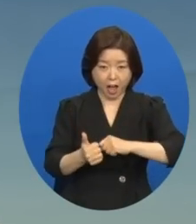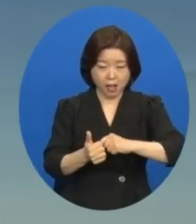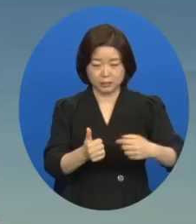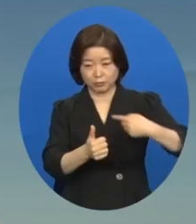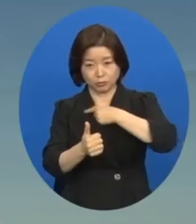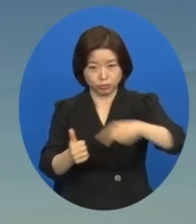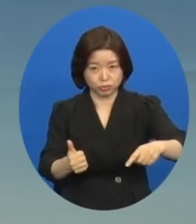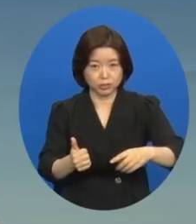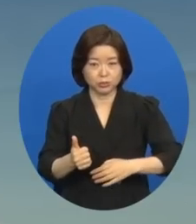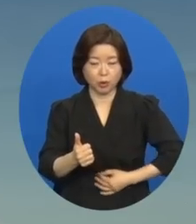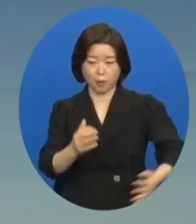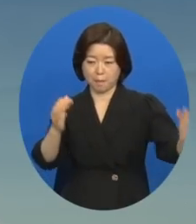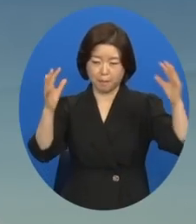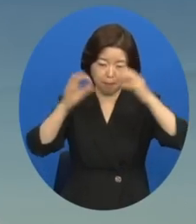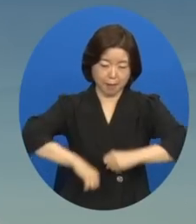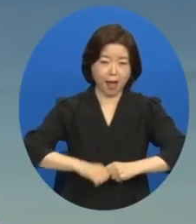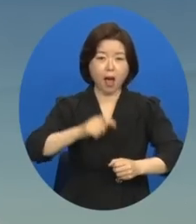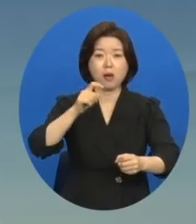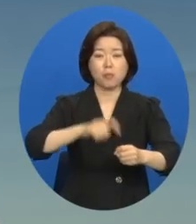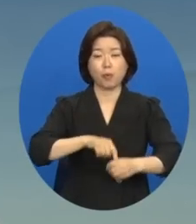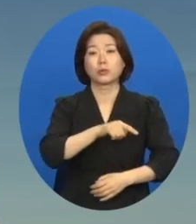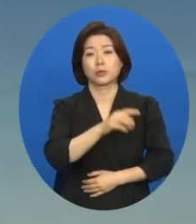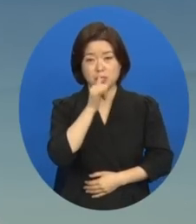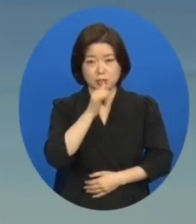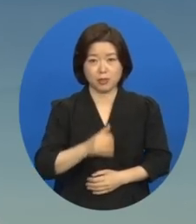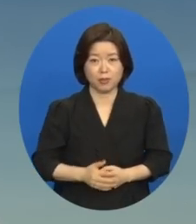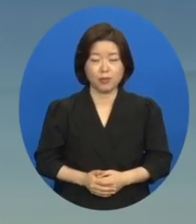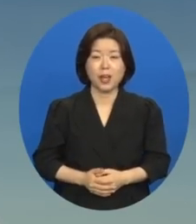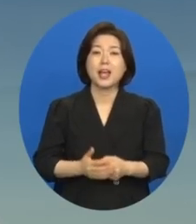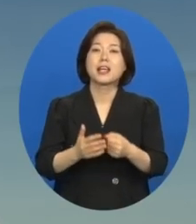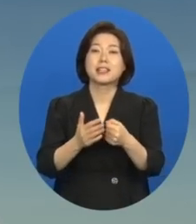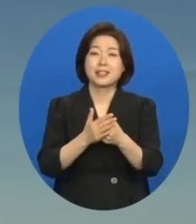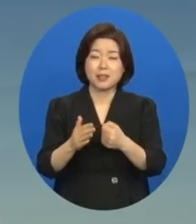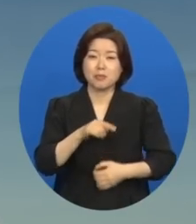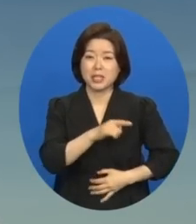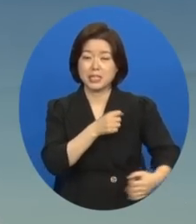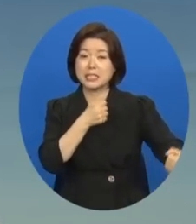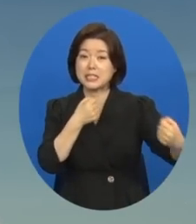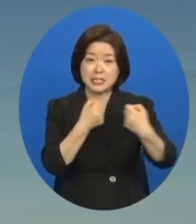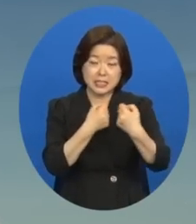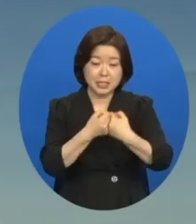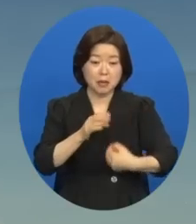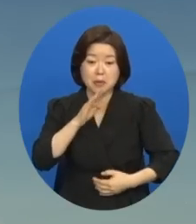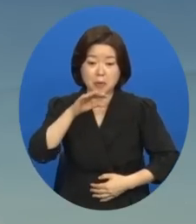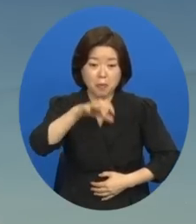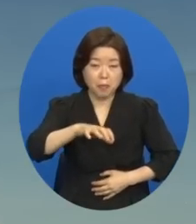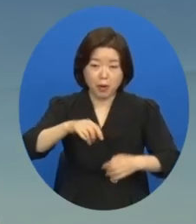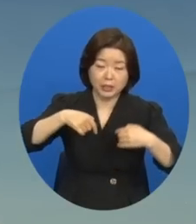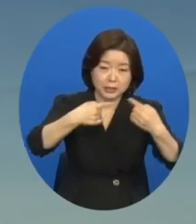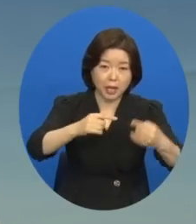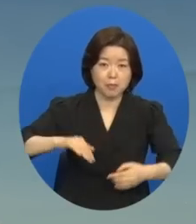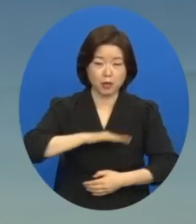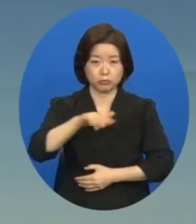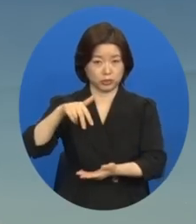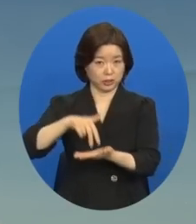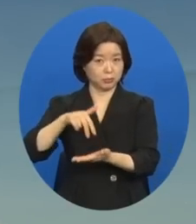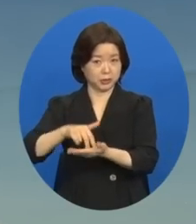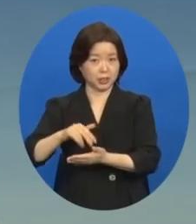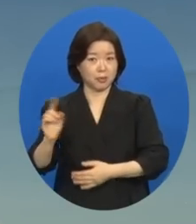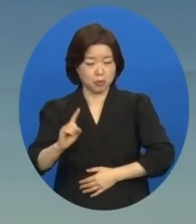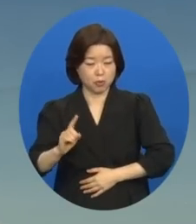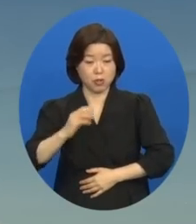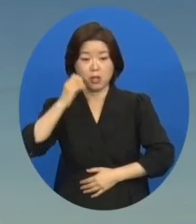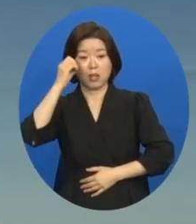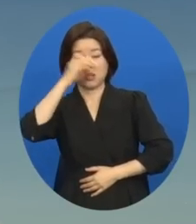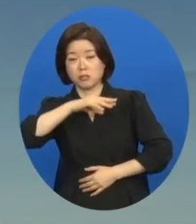죽이고 파괴하기를 원해요. 그러니 이 싸움의 현장에 나가는 우리들의 입장에서는 그냥